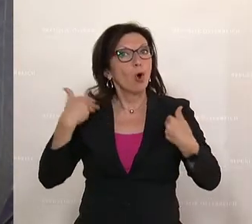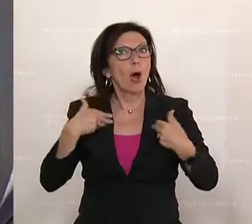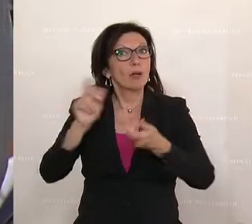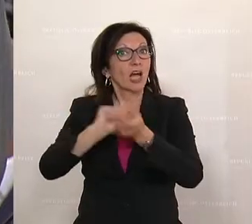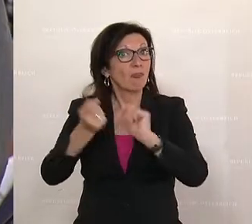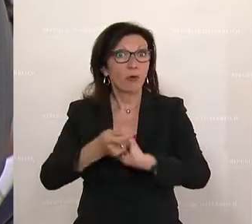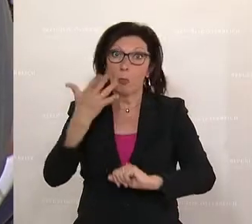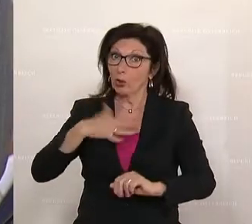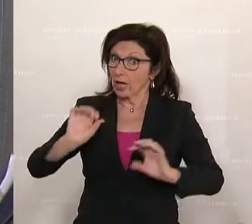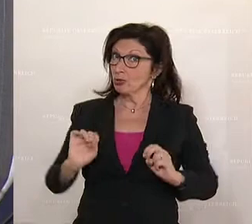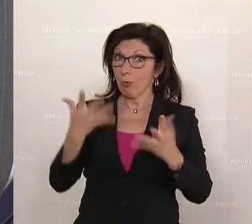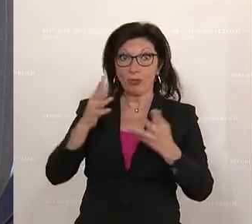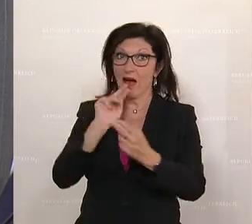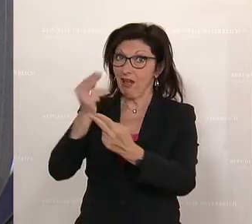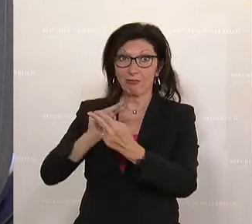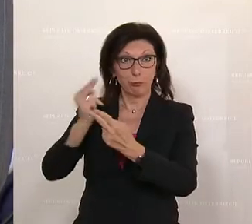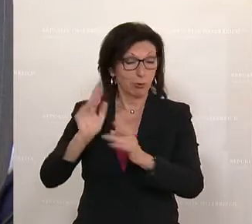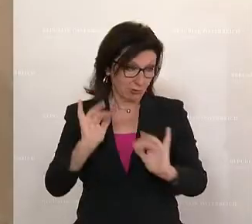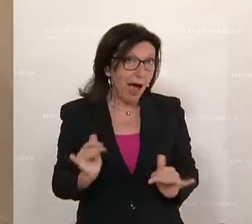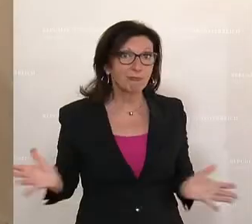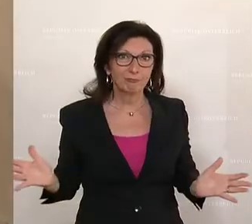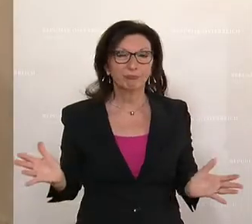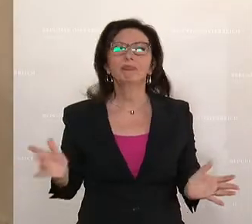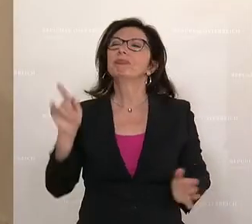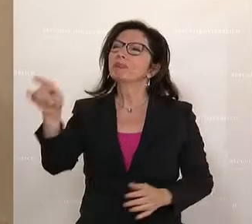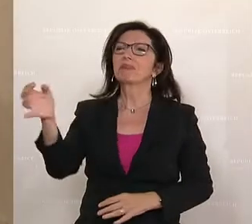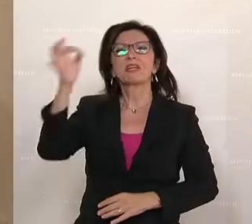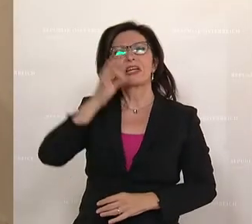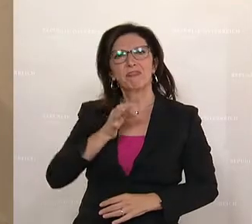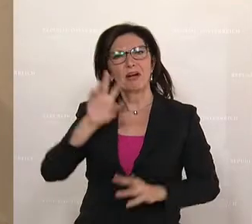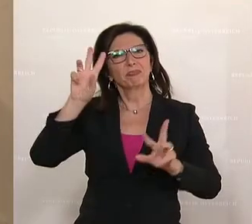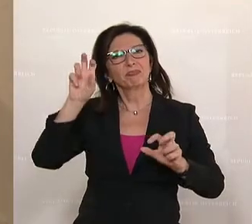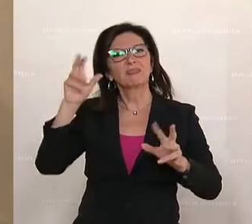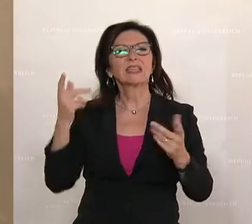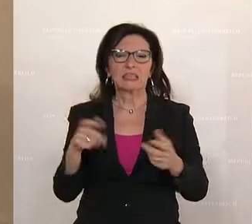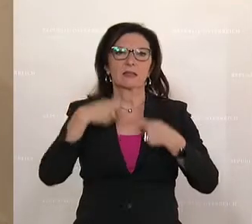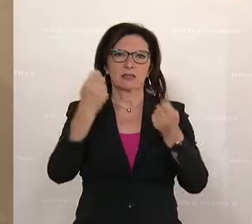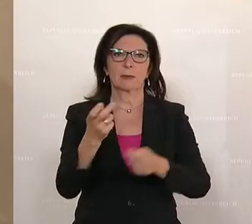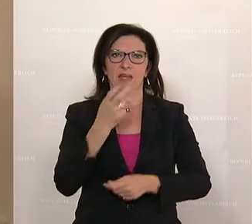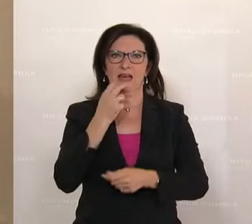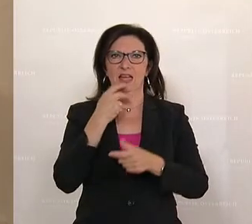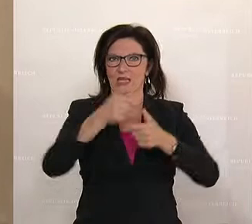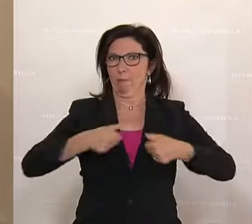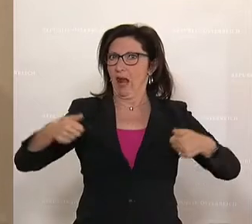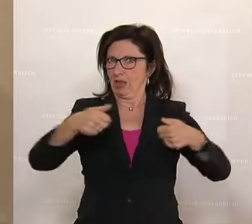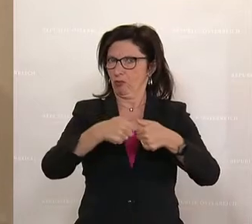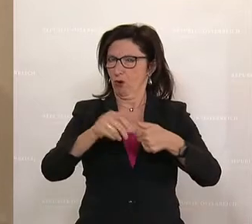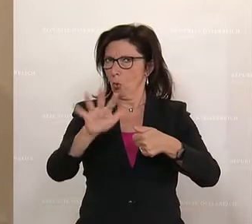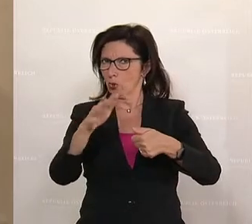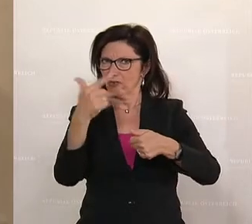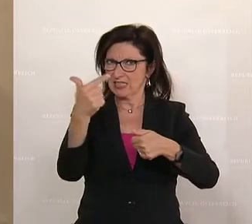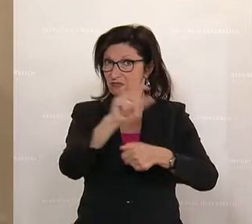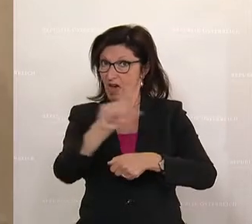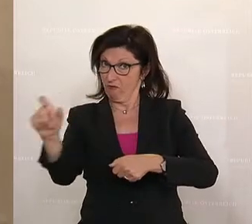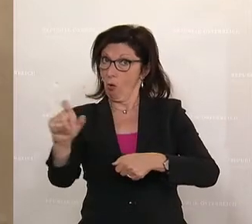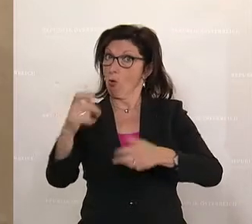spontan. Zu der Frage, es gibt diese sogenannte Energieplattform, die ist seit circa 2 Wochen